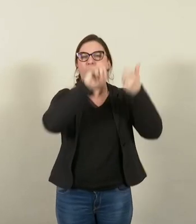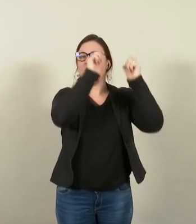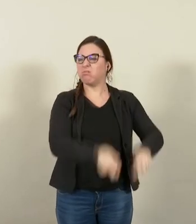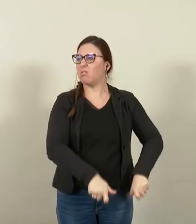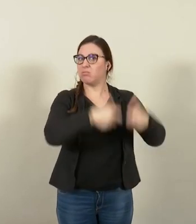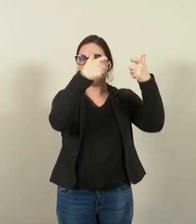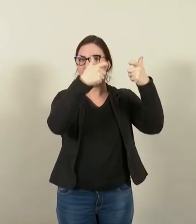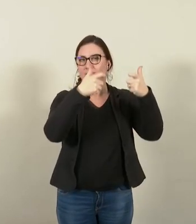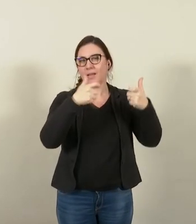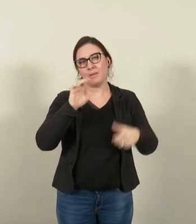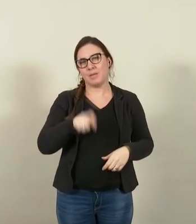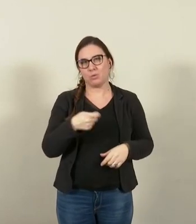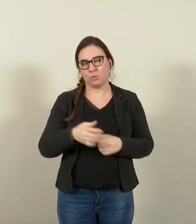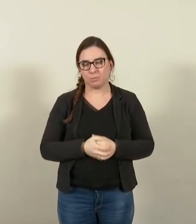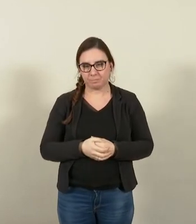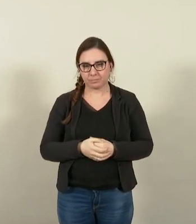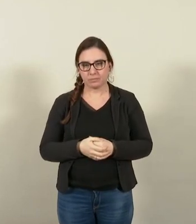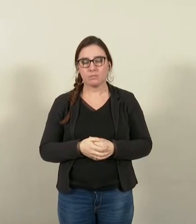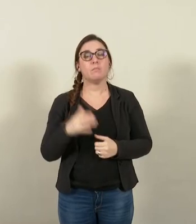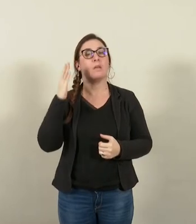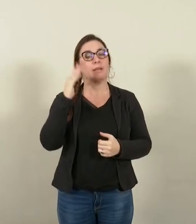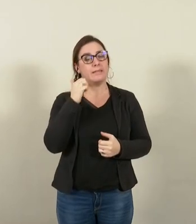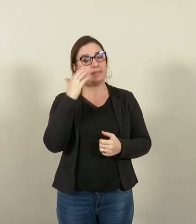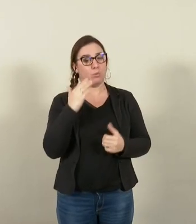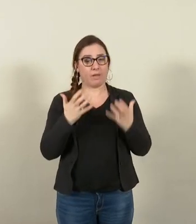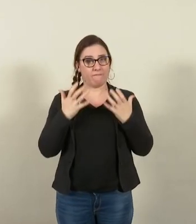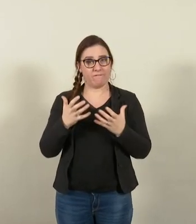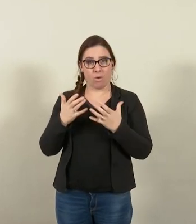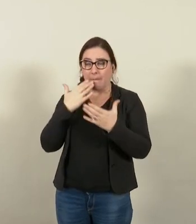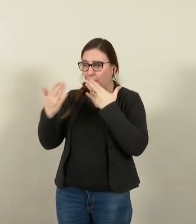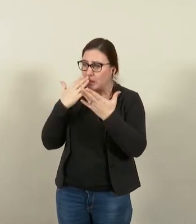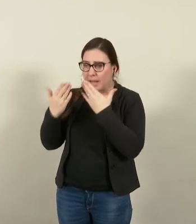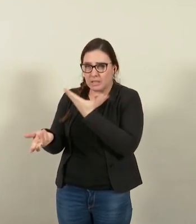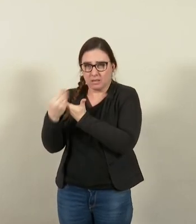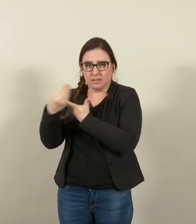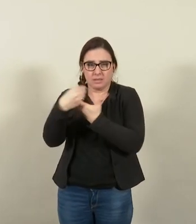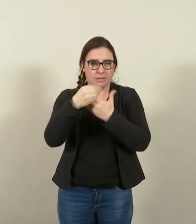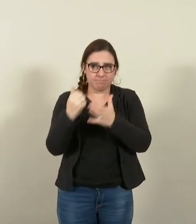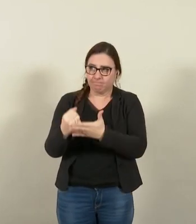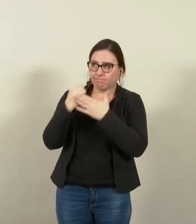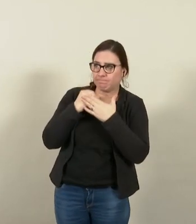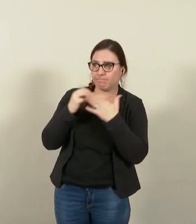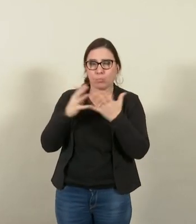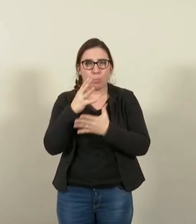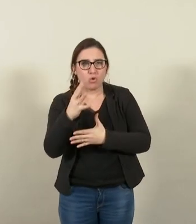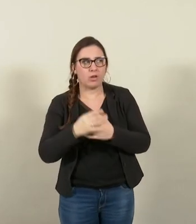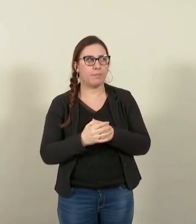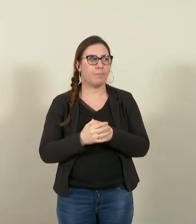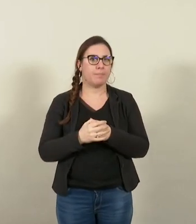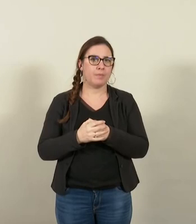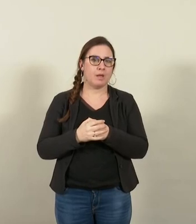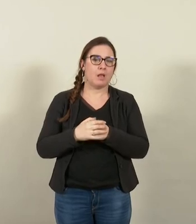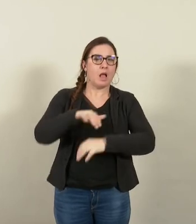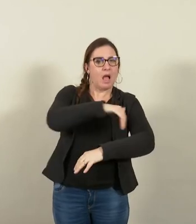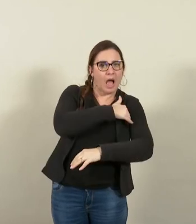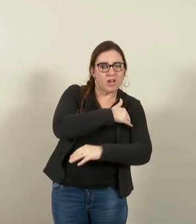reconstruction et à ce titre nous tenons à remercier toutes les personnes qui ont contribués à ce projet les agents et agentes de